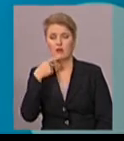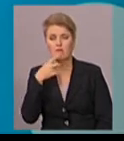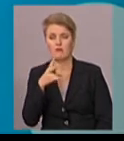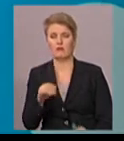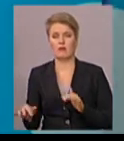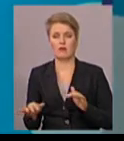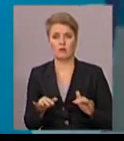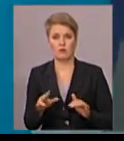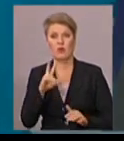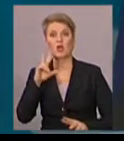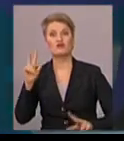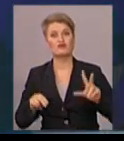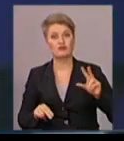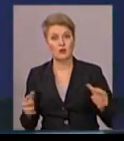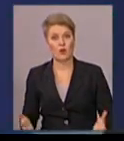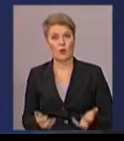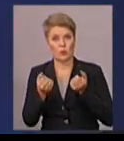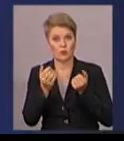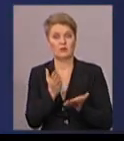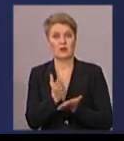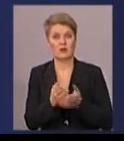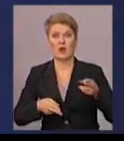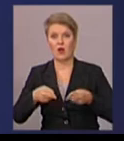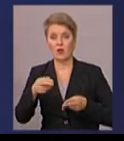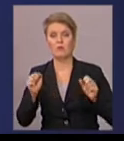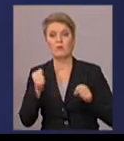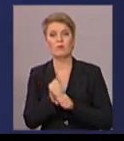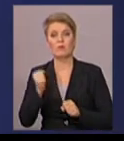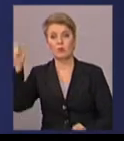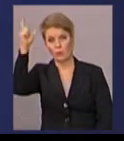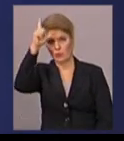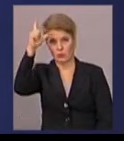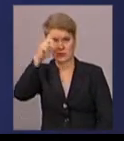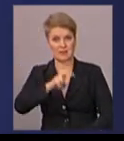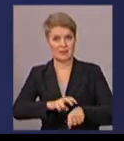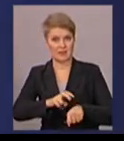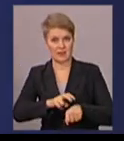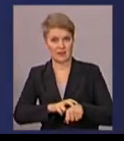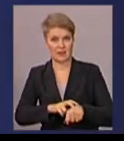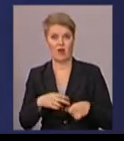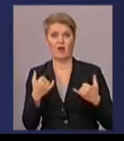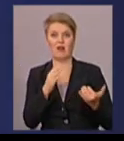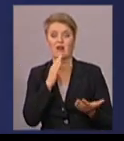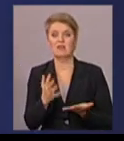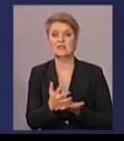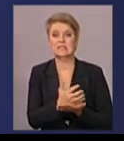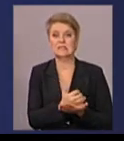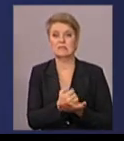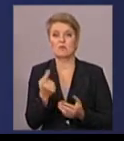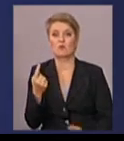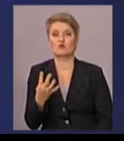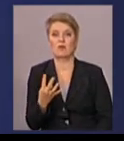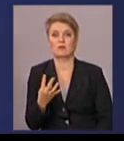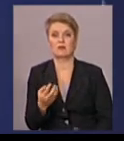рухається, але шанс на одужання є. Зробити операцію погодилися турецькі лікарі. Та поки що для неї назбирали лише чверть